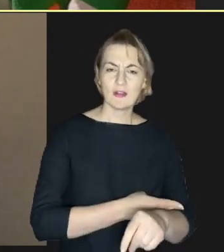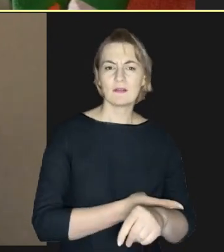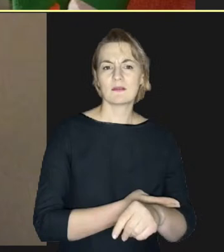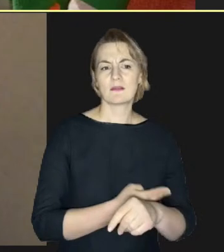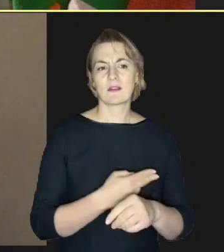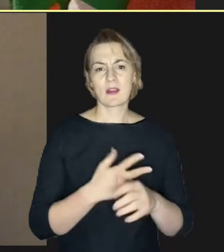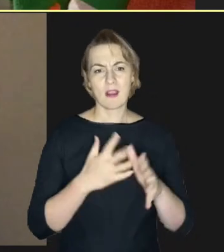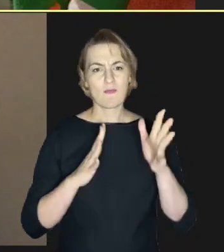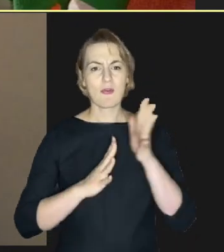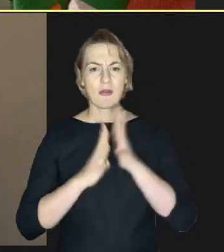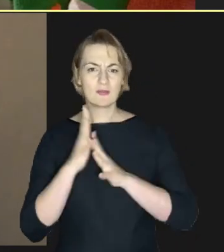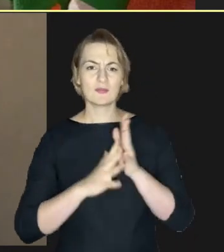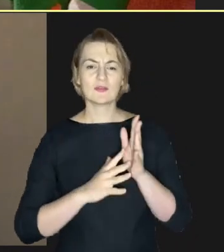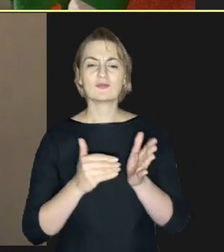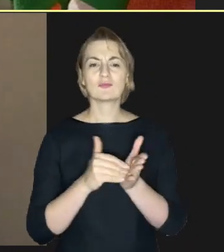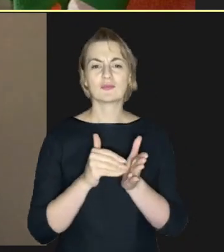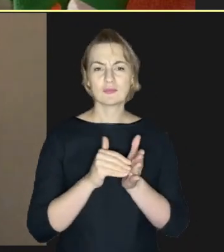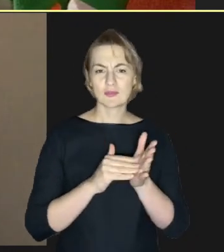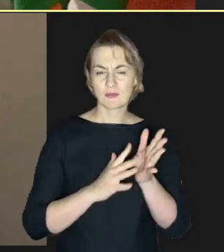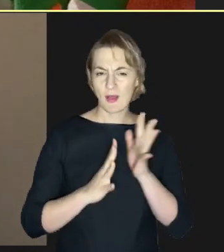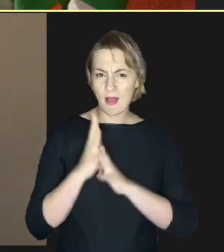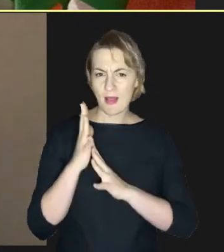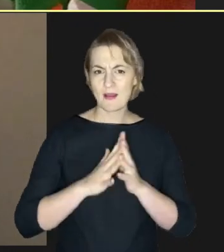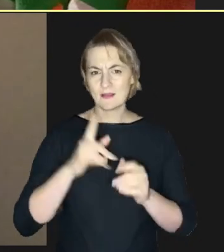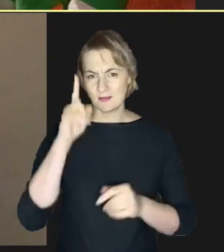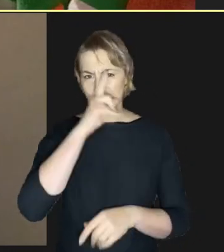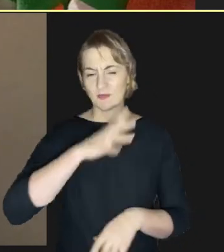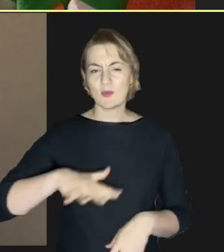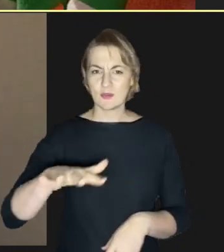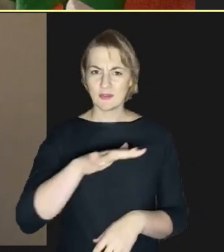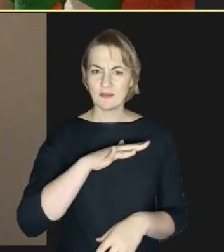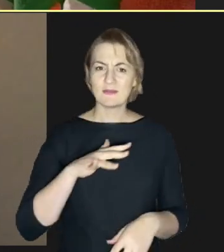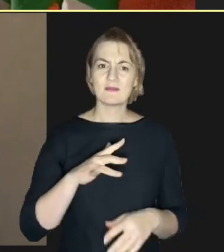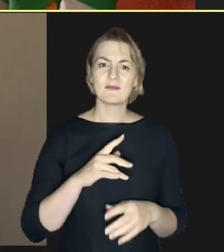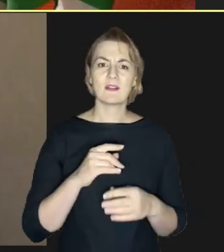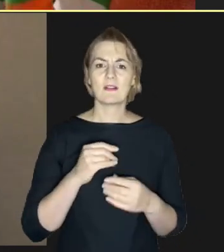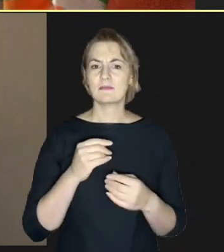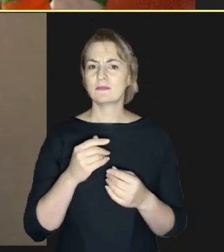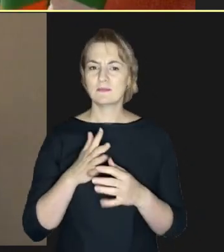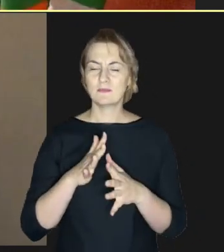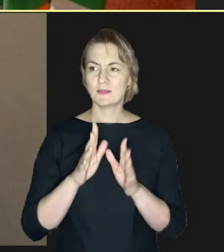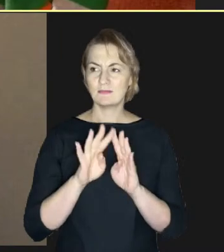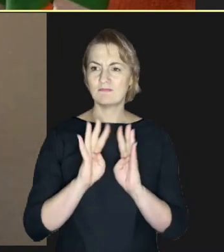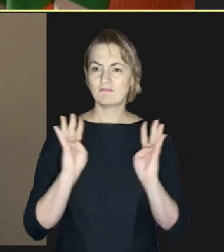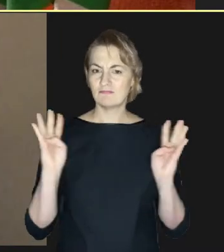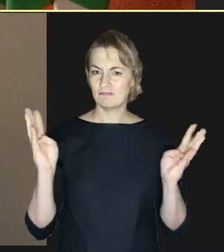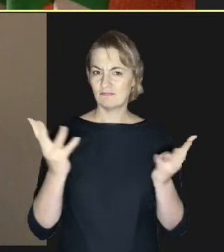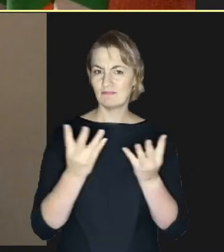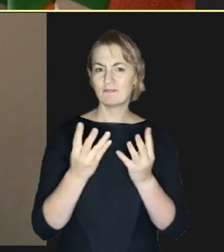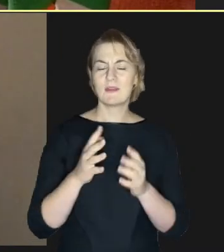lasów dla społeczeństwa, o strefach buforowych wokół lasów wyłączonych z zabudowy?